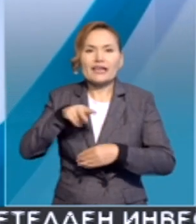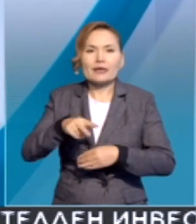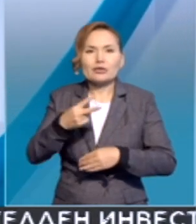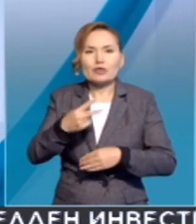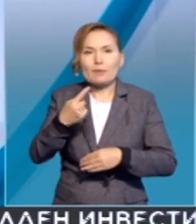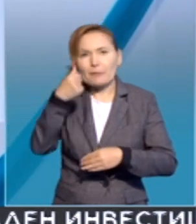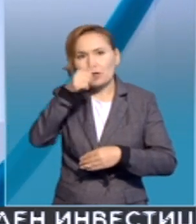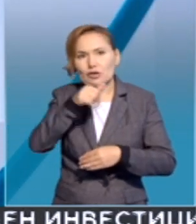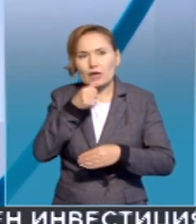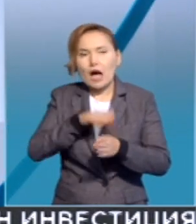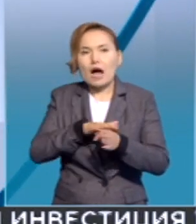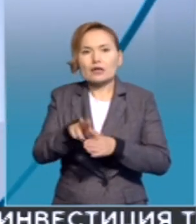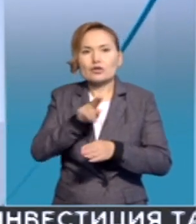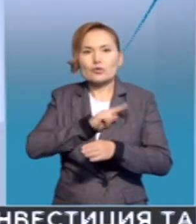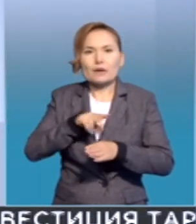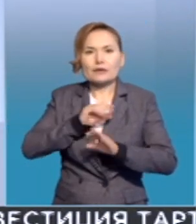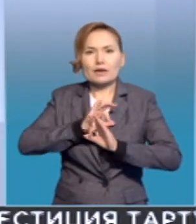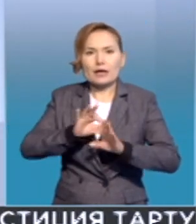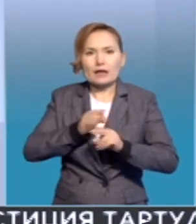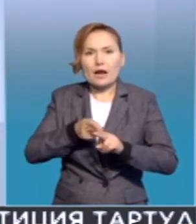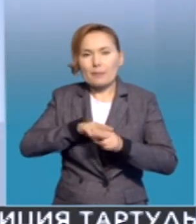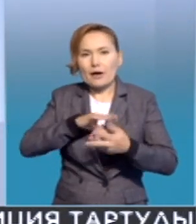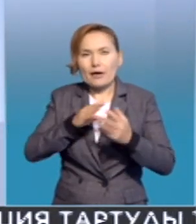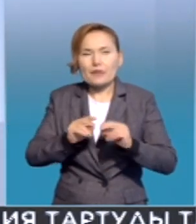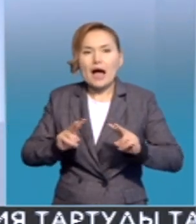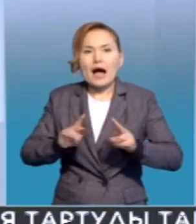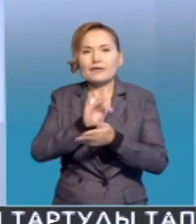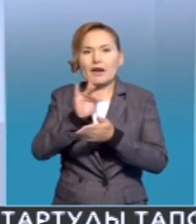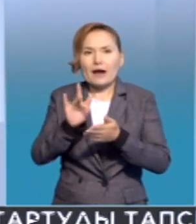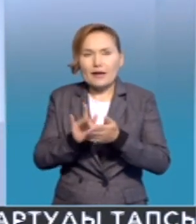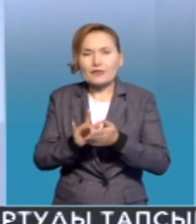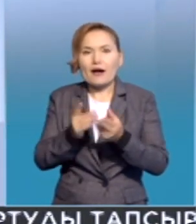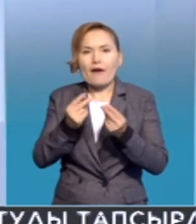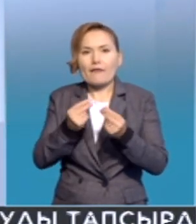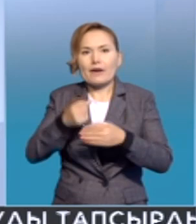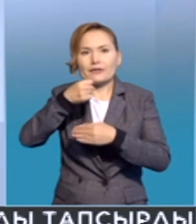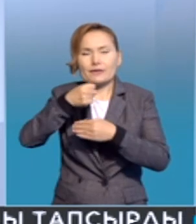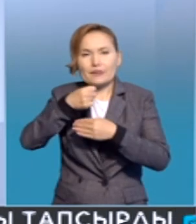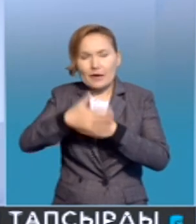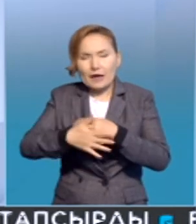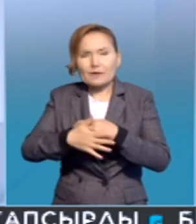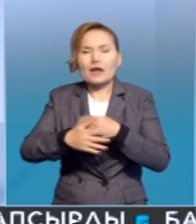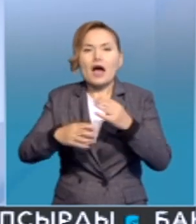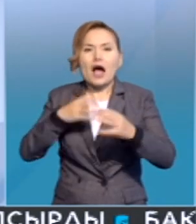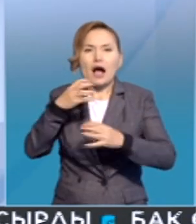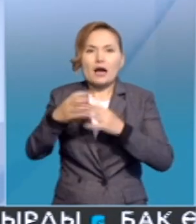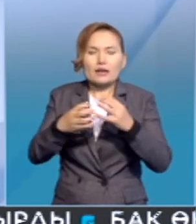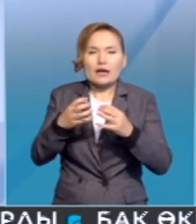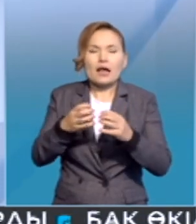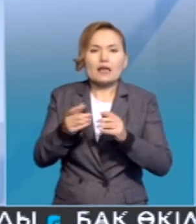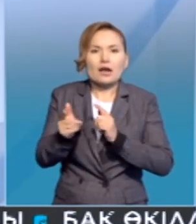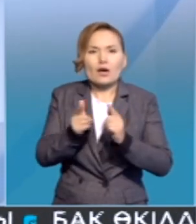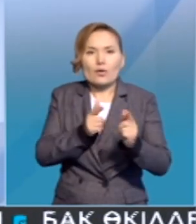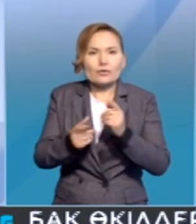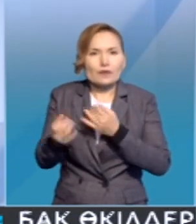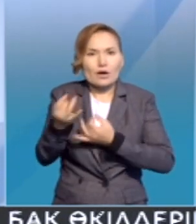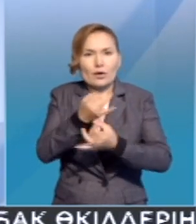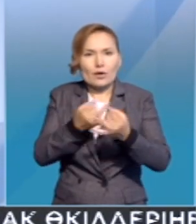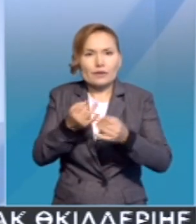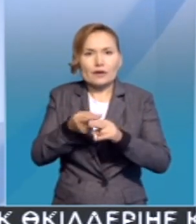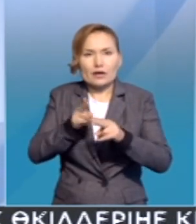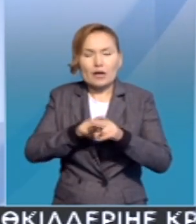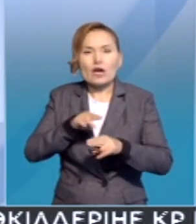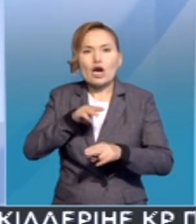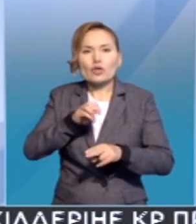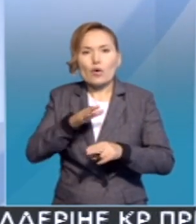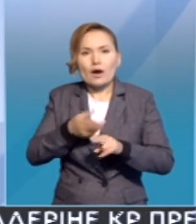атқарған жұмыстары жайлы баяндады. Әр жақында болатын Астана Finance Days халықаралық конференциясын өткізуге дайындық барысы сөз болды. Кездесу соңында Қасым-Жомарт